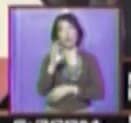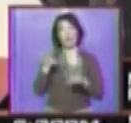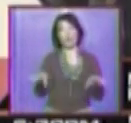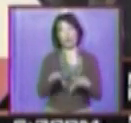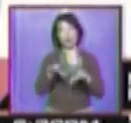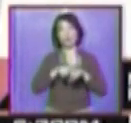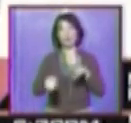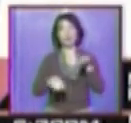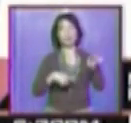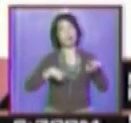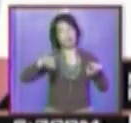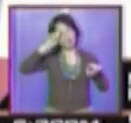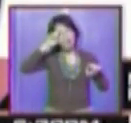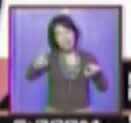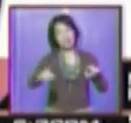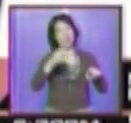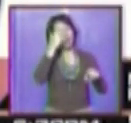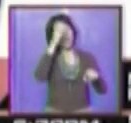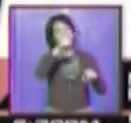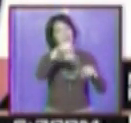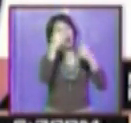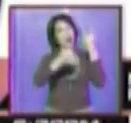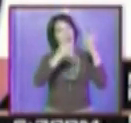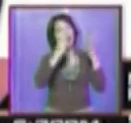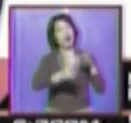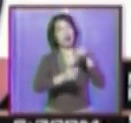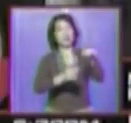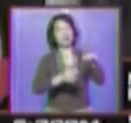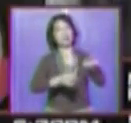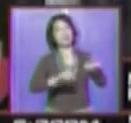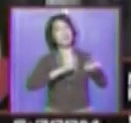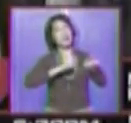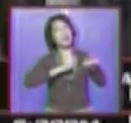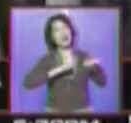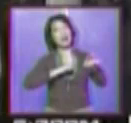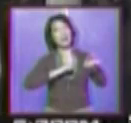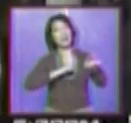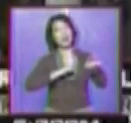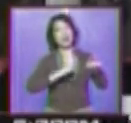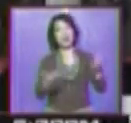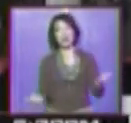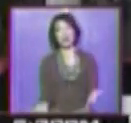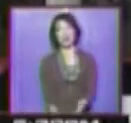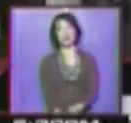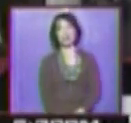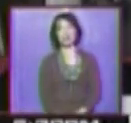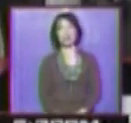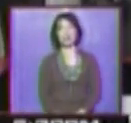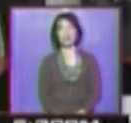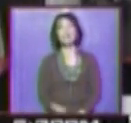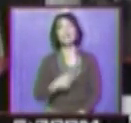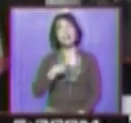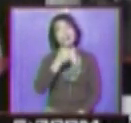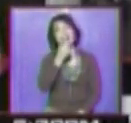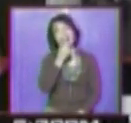napikon daw siya sa mayabang na asta ng bus driver. Eh, meron din naman akong konti, pagkakamali din